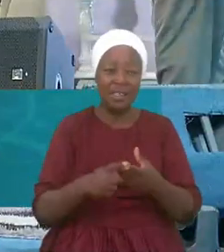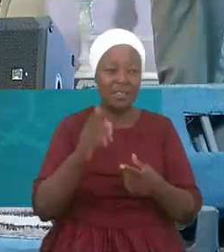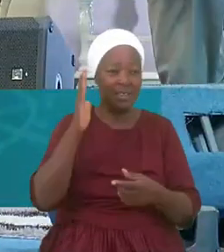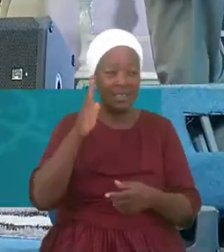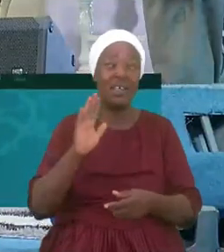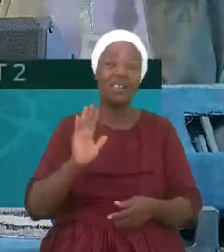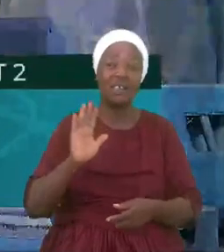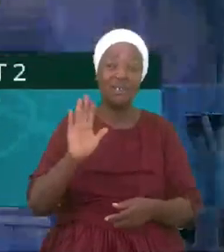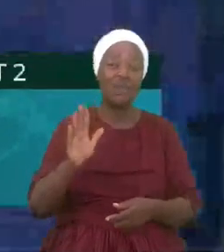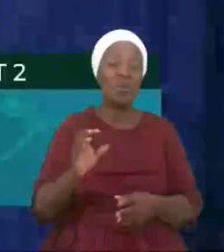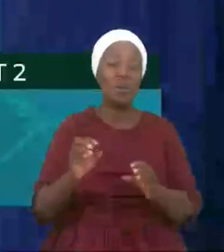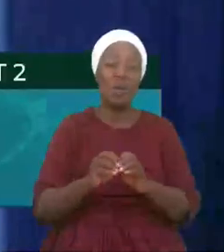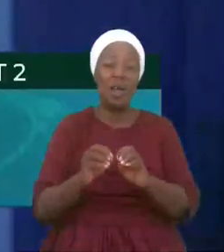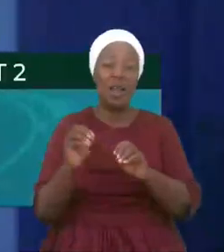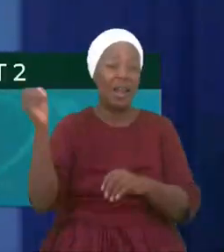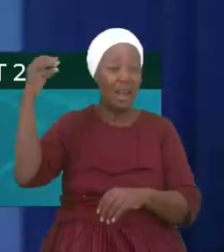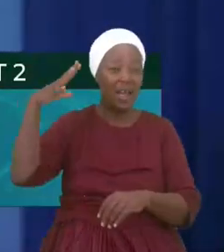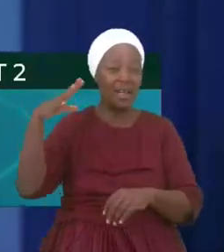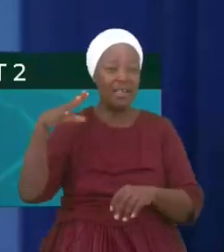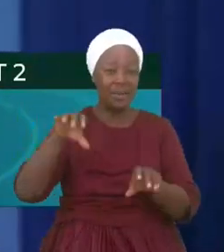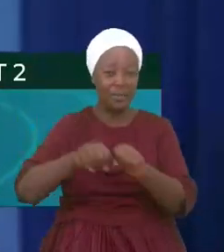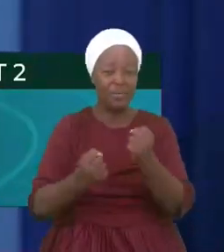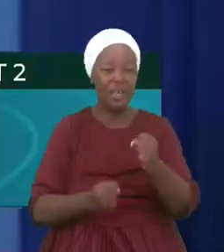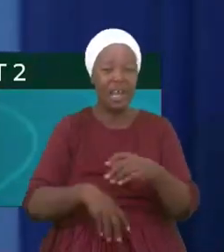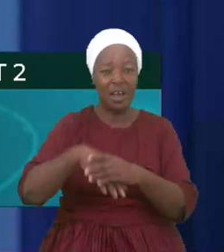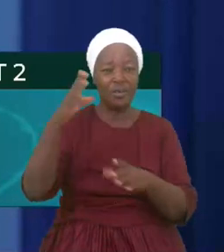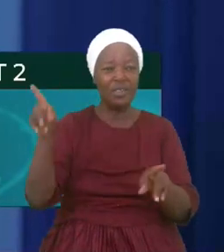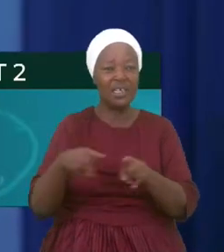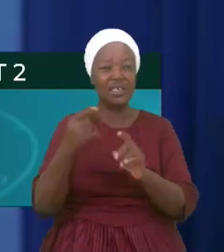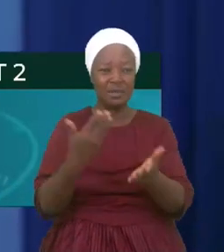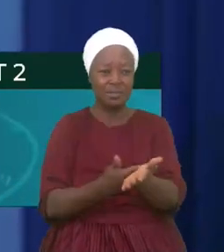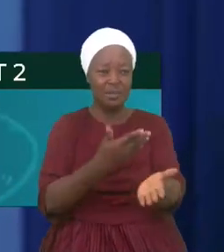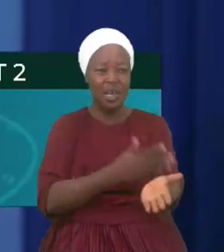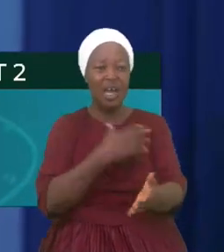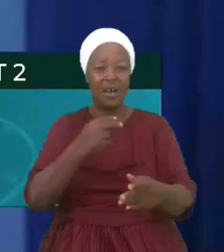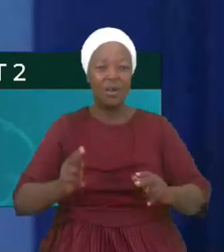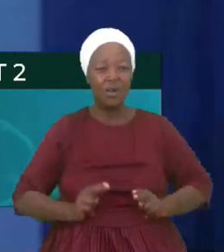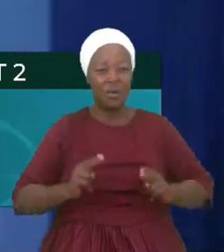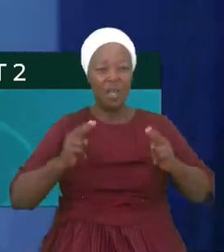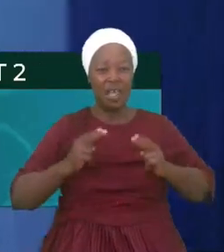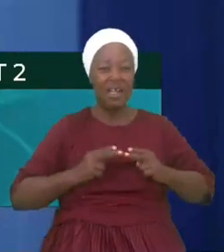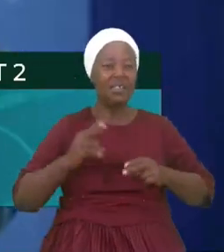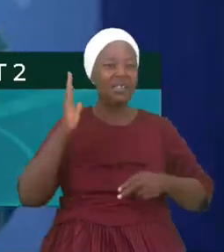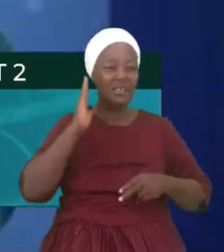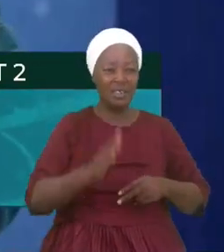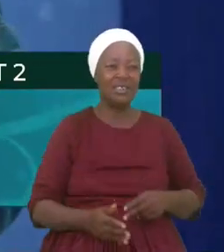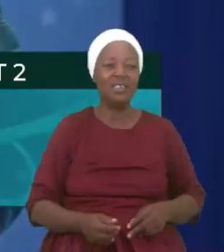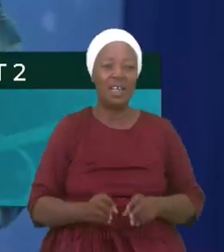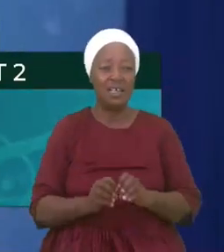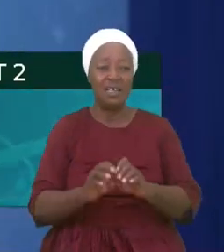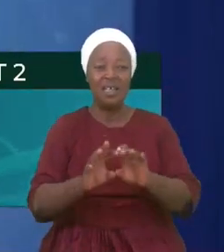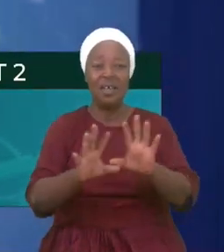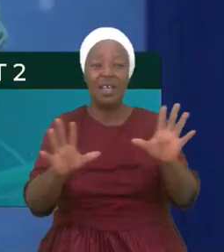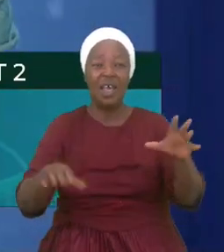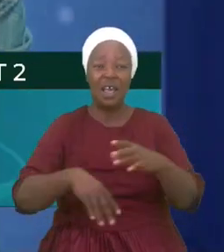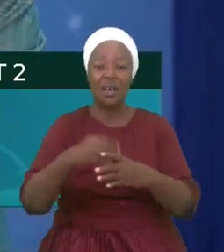ne les allez verser 8 alors ta lumière prendra comme l'aurore